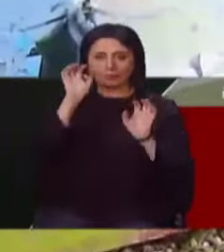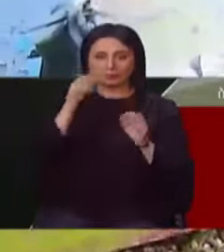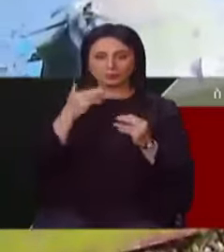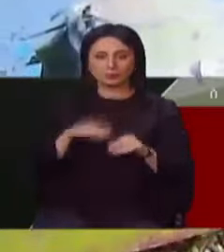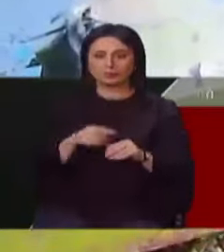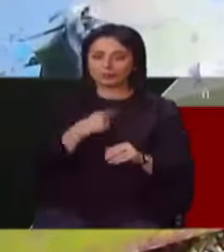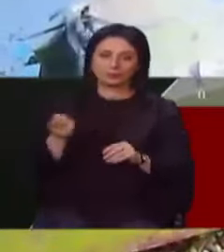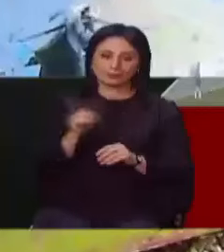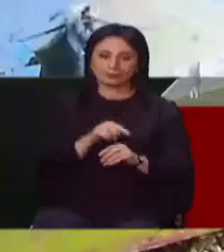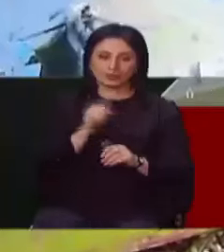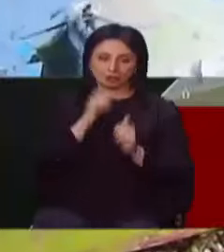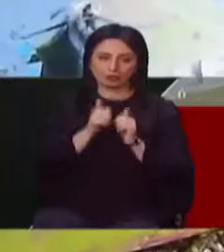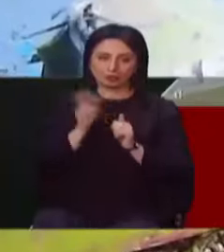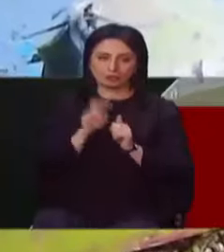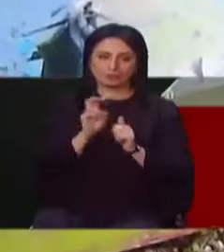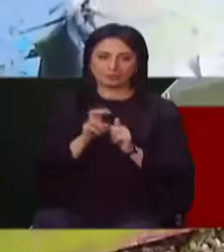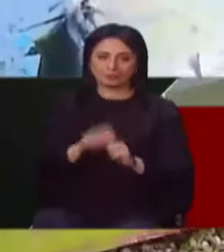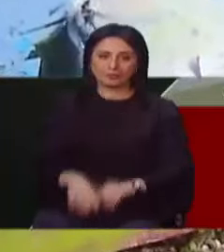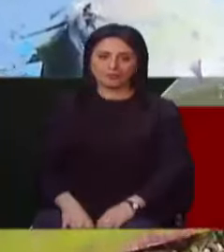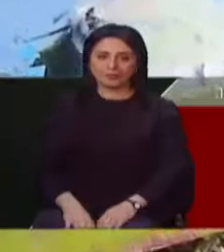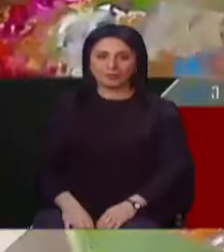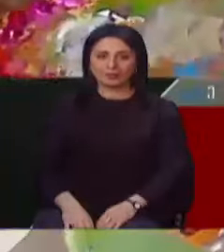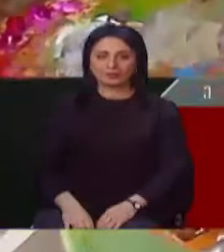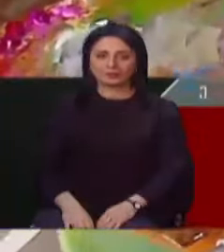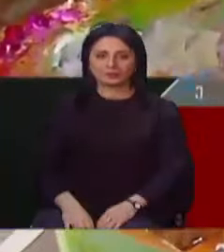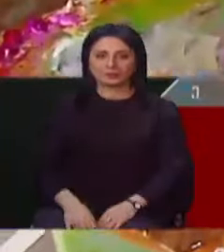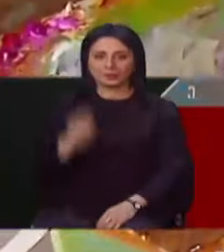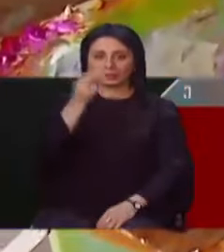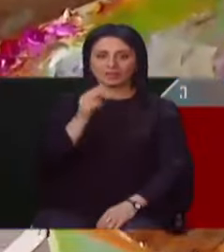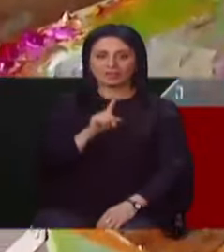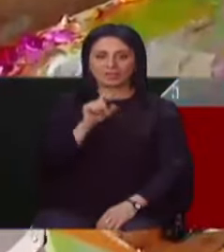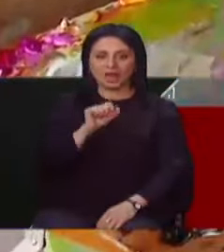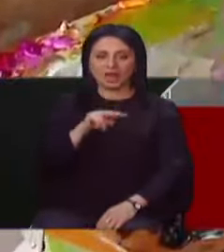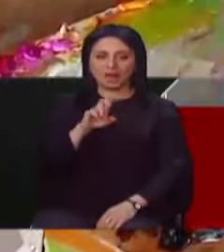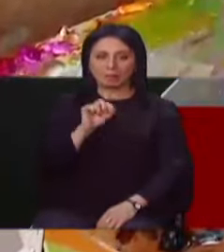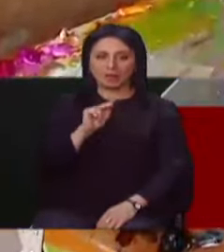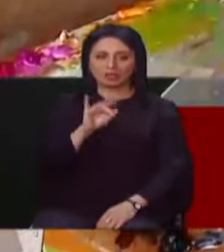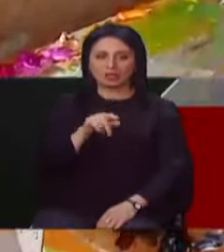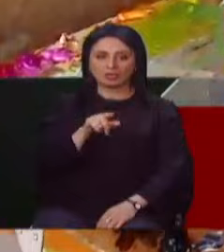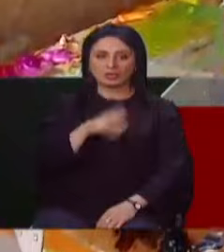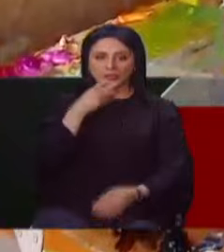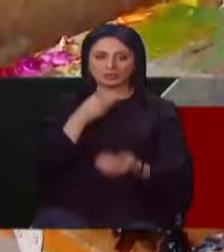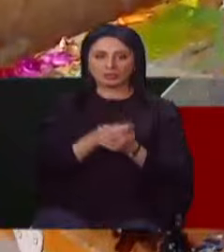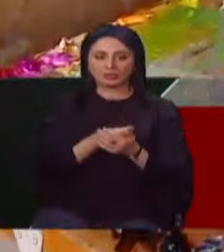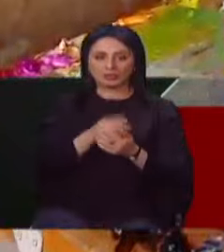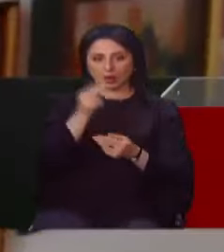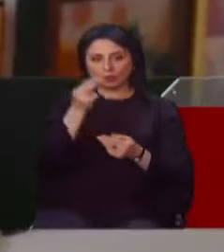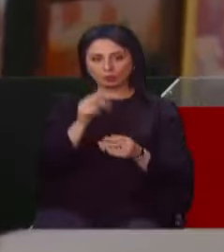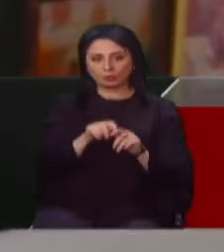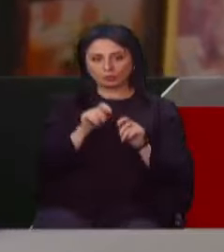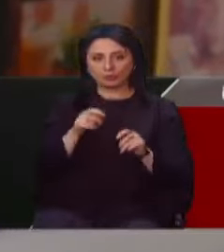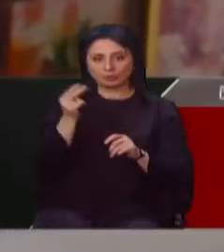გახდება ეს იმისა რომ აწი ხშირად მომიწევს აქეთ სტუმრობა. Მხატვარი ზაალ ბაჩანაშვილი, რომელმაც საკუთარი კომპოზიცია